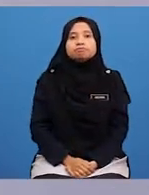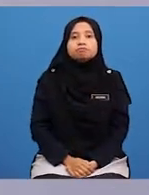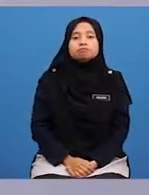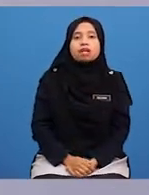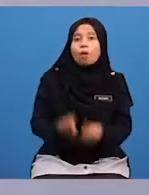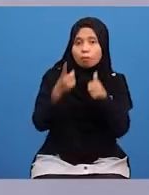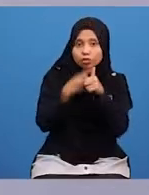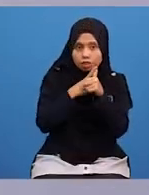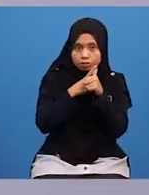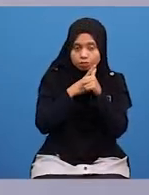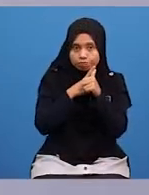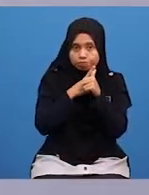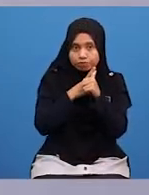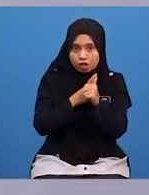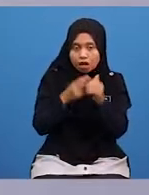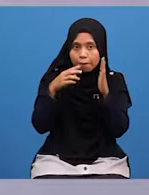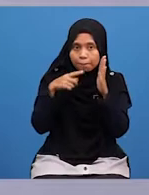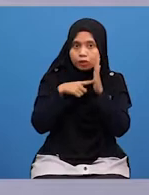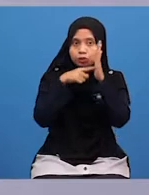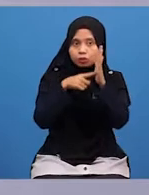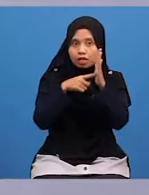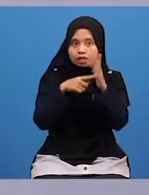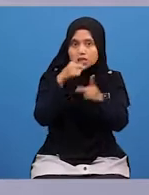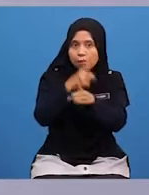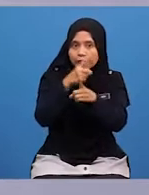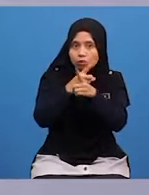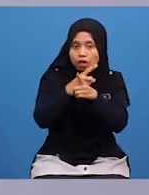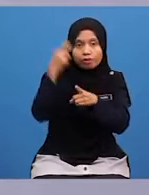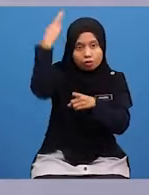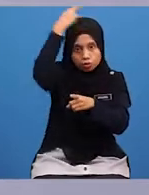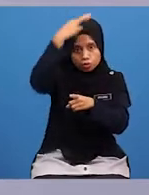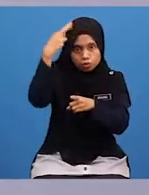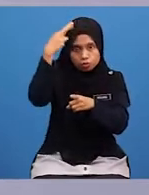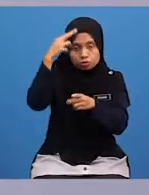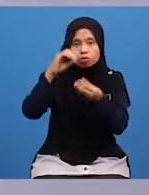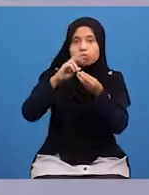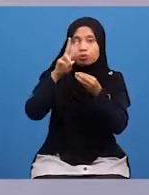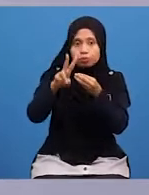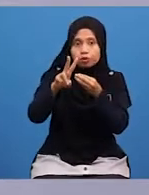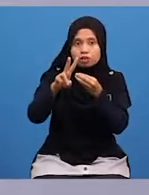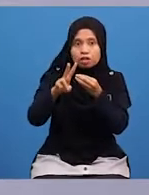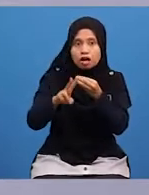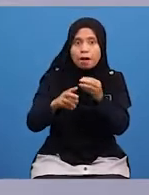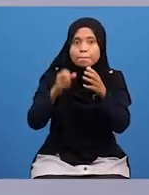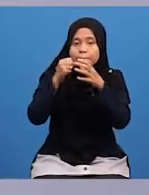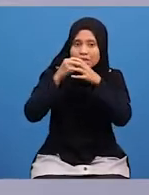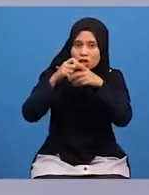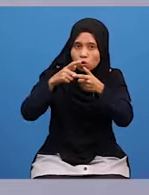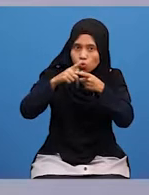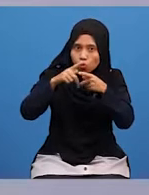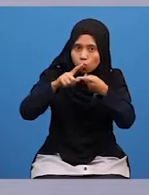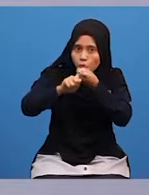ialah pertama, membuktikan kebenaran para rasul. Kedua,